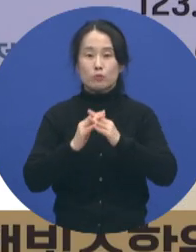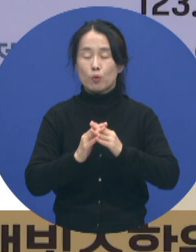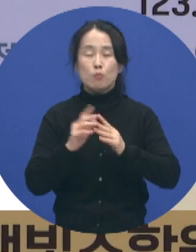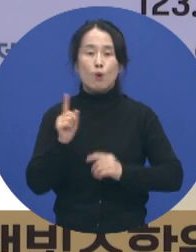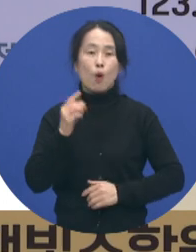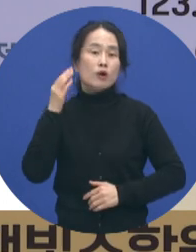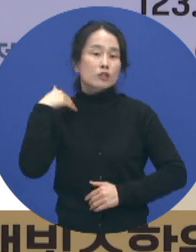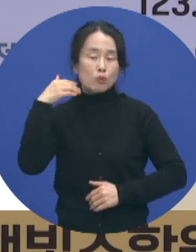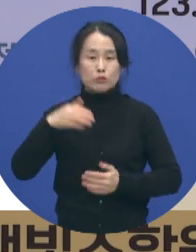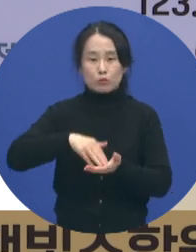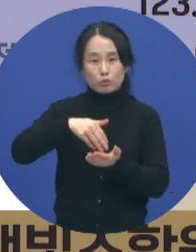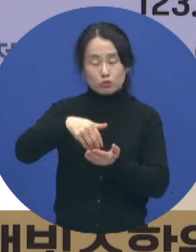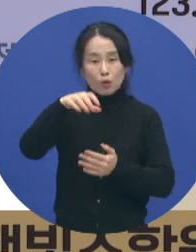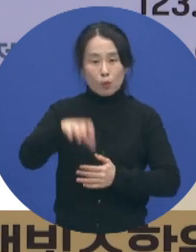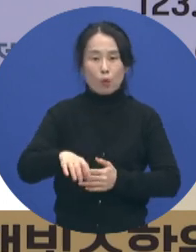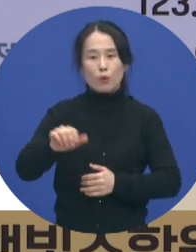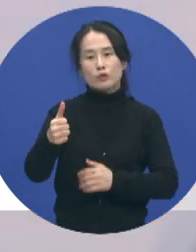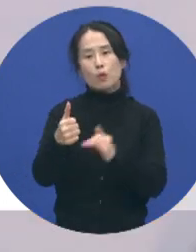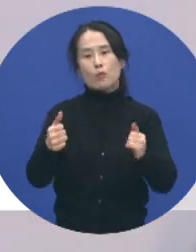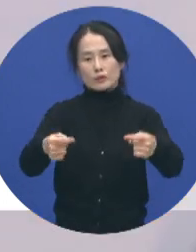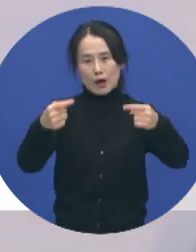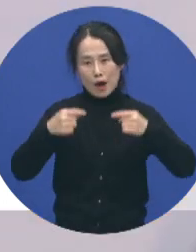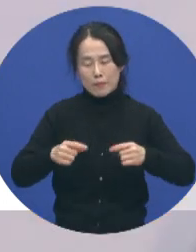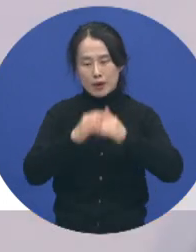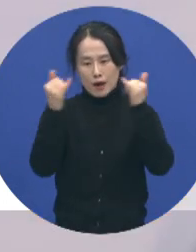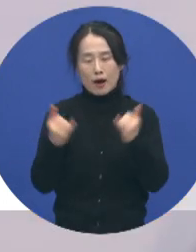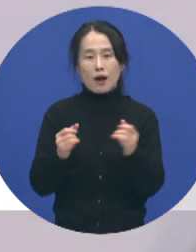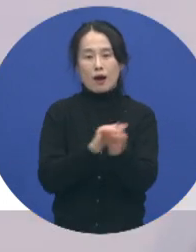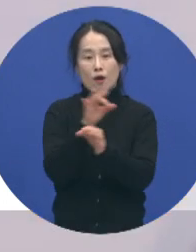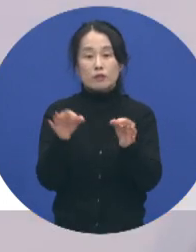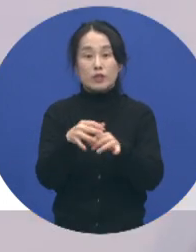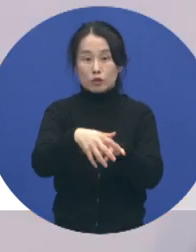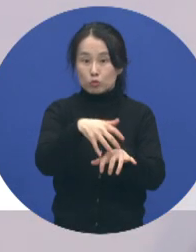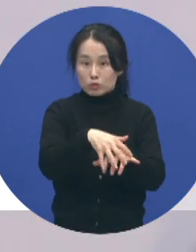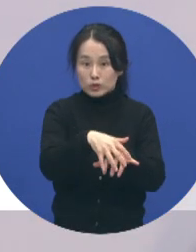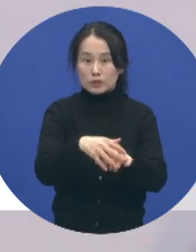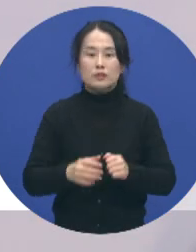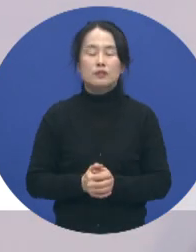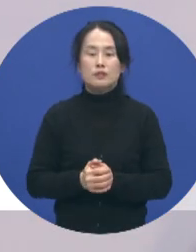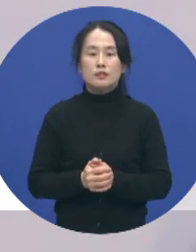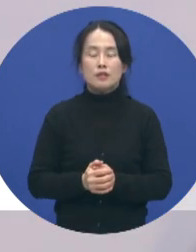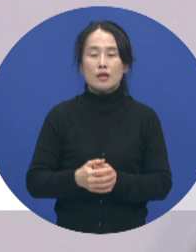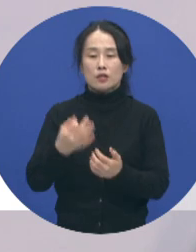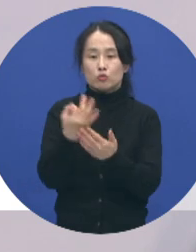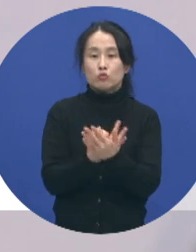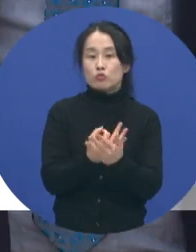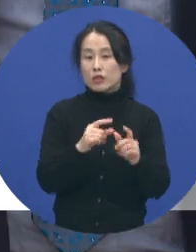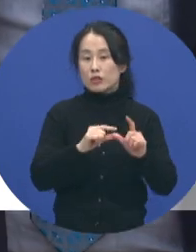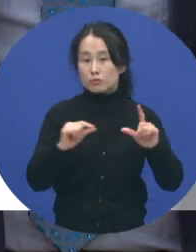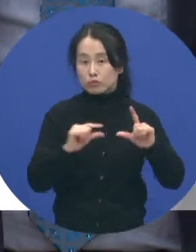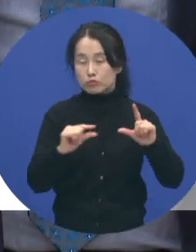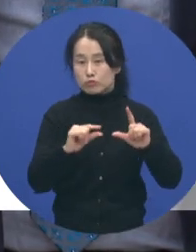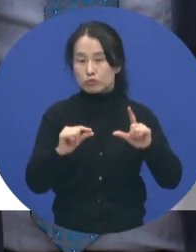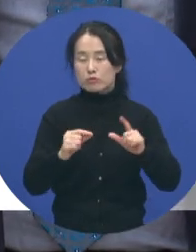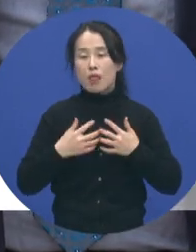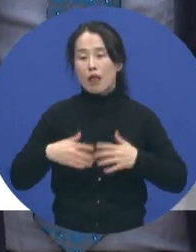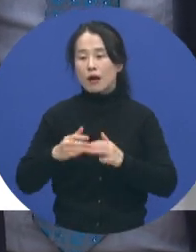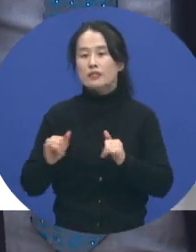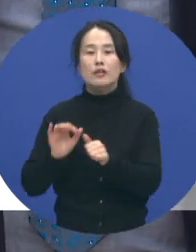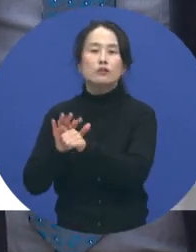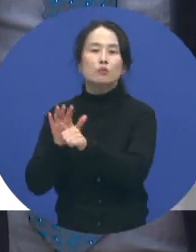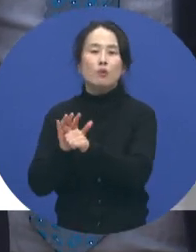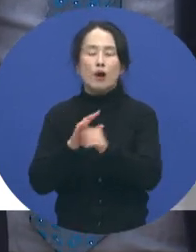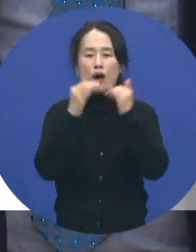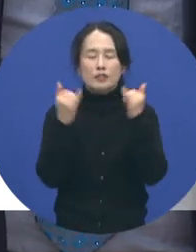지역 주민 등 도민 500여 명이 참여한 사회적 경제 조직으로 발전소 수익의 일부를 에너지 빈곤층에 지원하는 등